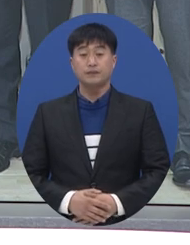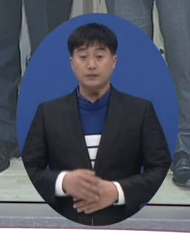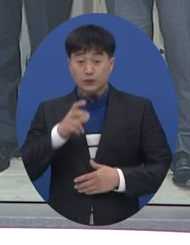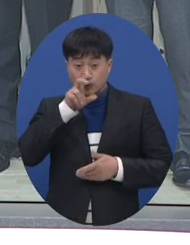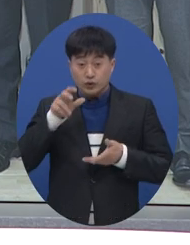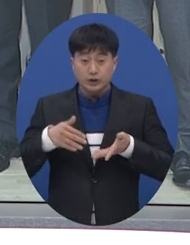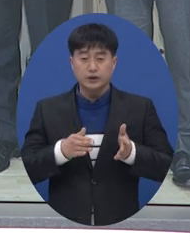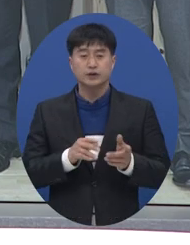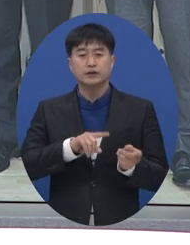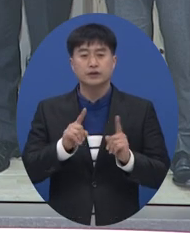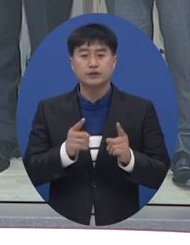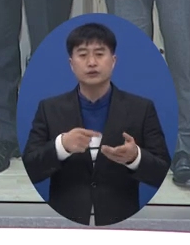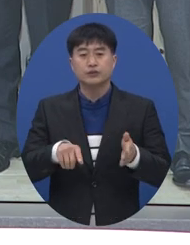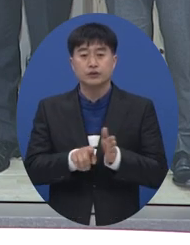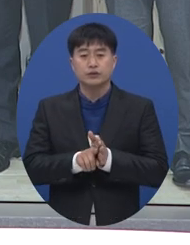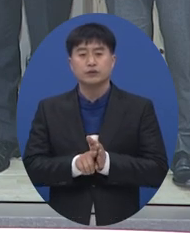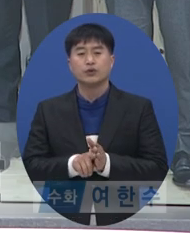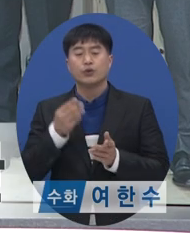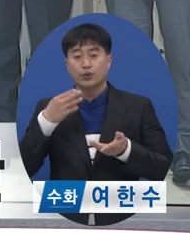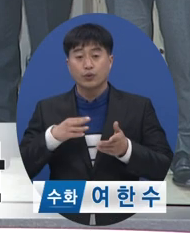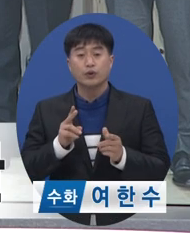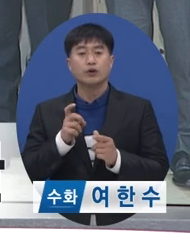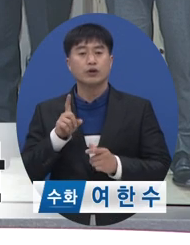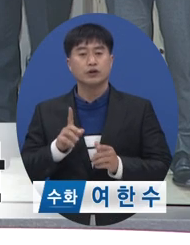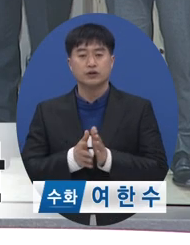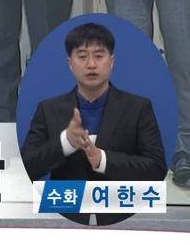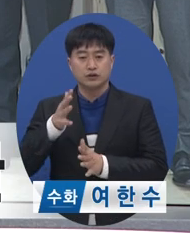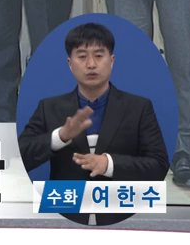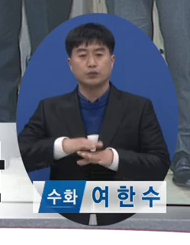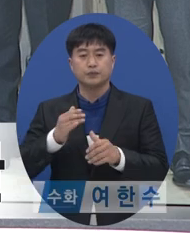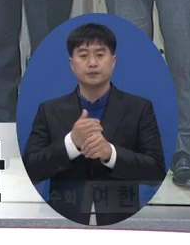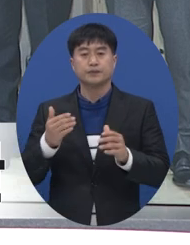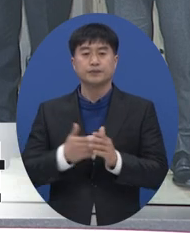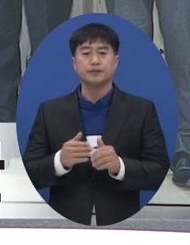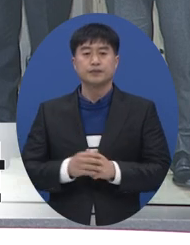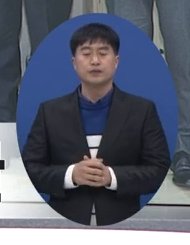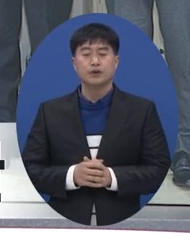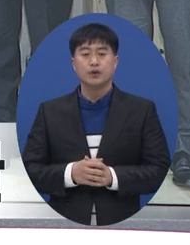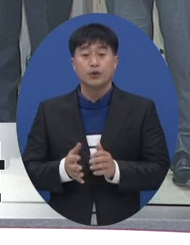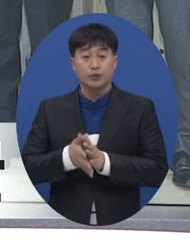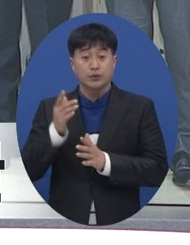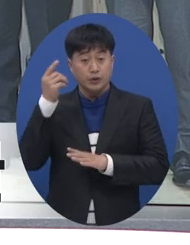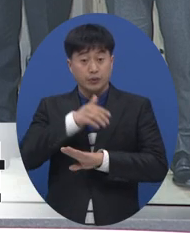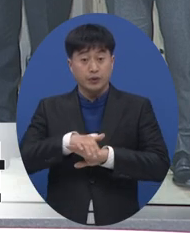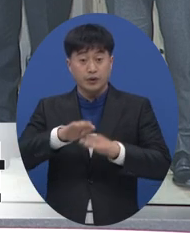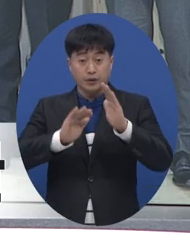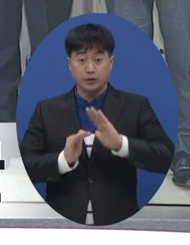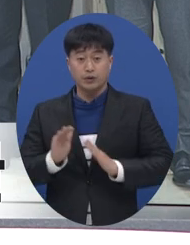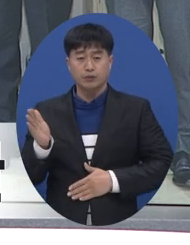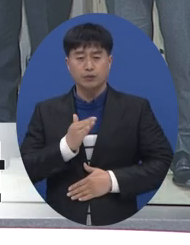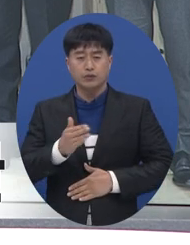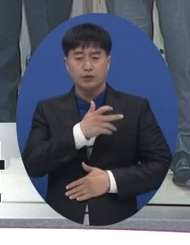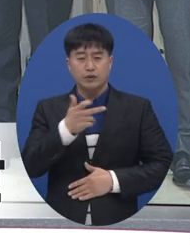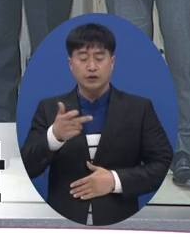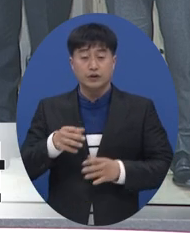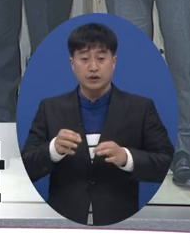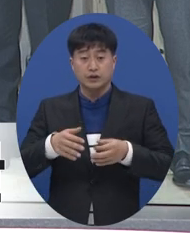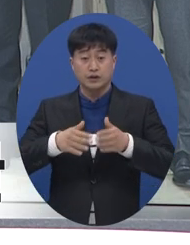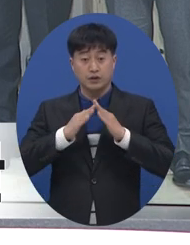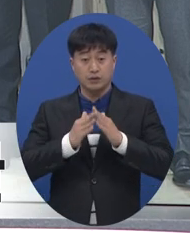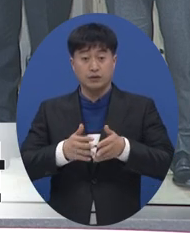골목 상권을 살리기 위해 경기도와 도내 11개 시가 손을 맞잡았습니다. 도시 계획 단계부터 대규모 점포의 입점을 제한하는